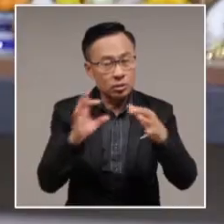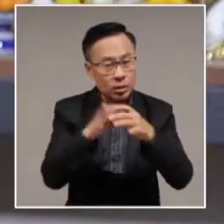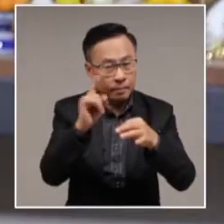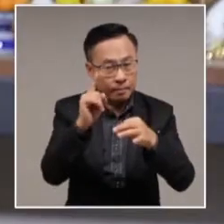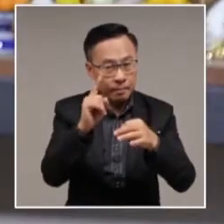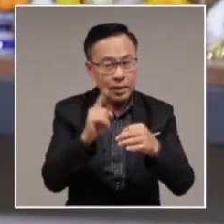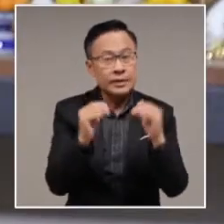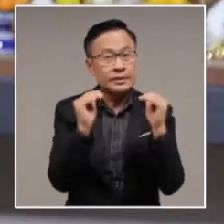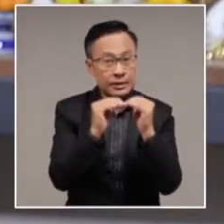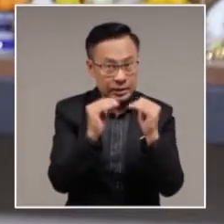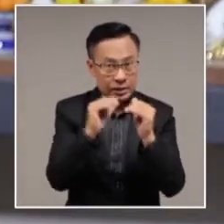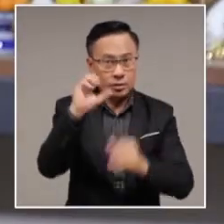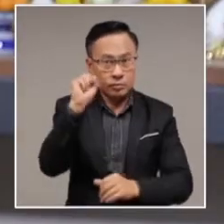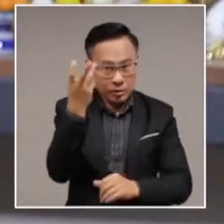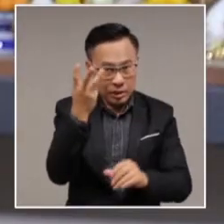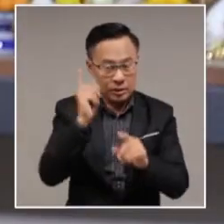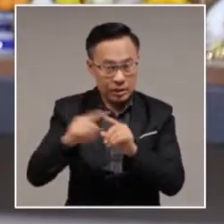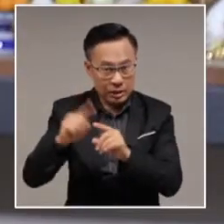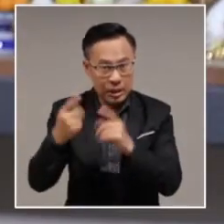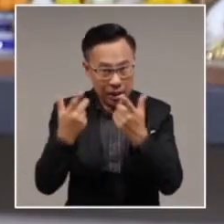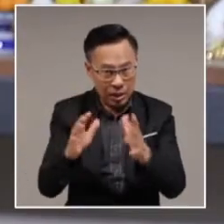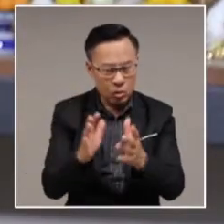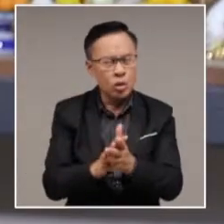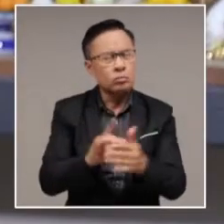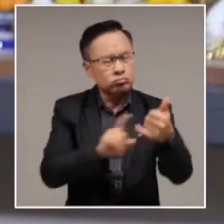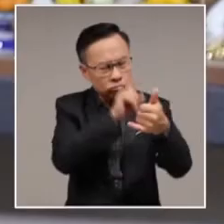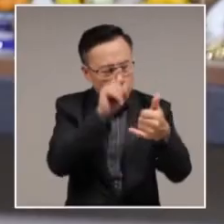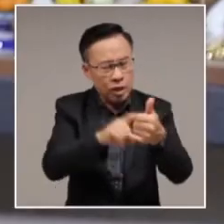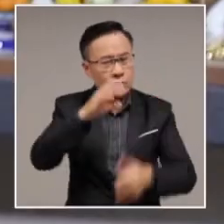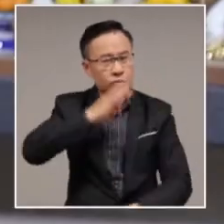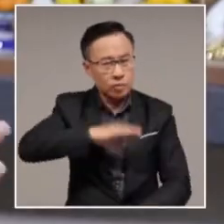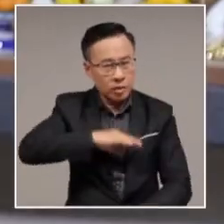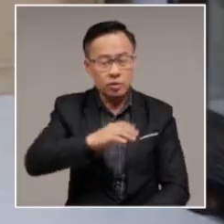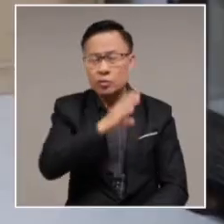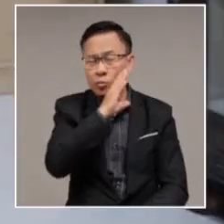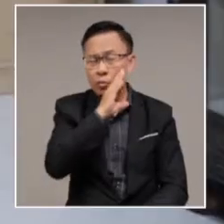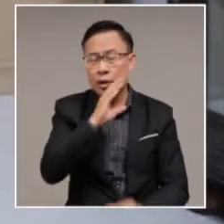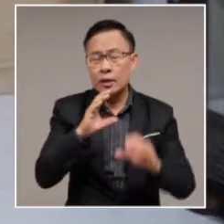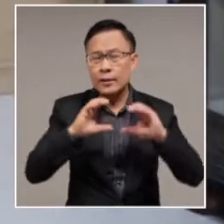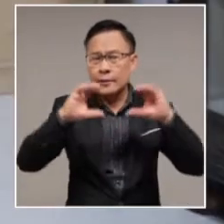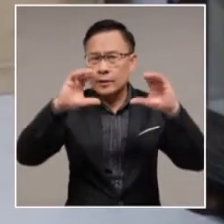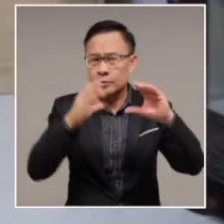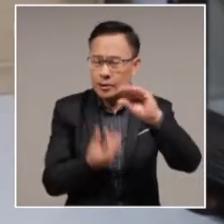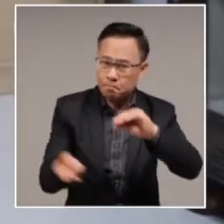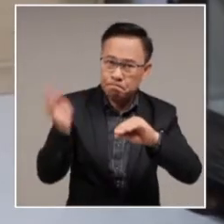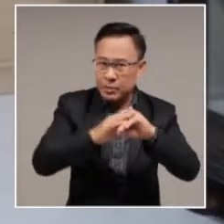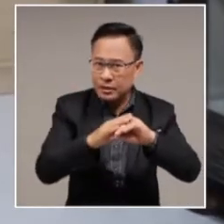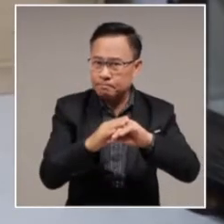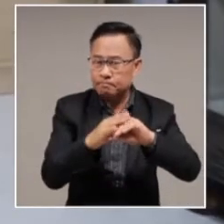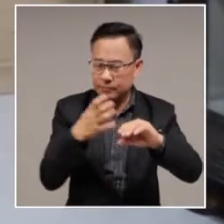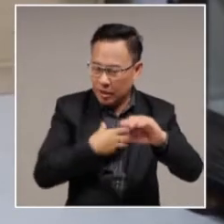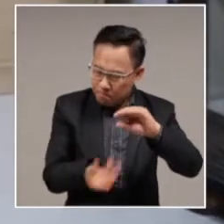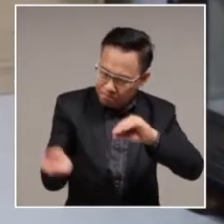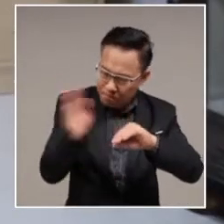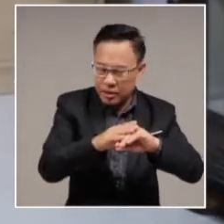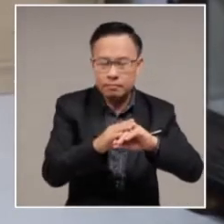ของสิทธิ์และสวัสดิการถ้าในมุมของพี่นุ้ยเองคิดว่าภาครัฐเองควรที่จะเพิ่มเติมตร